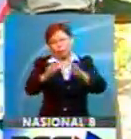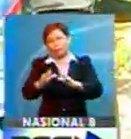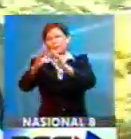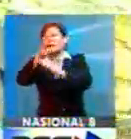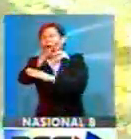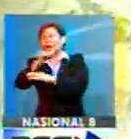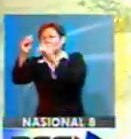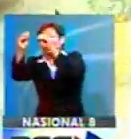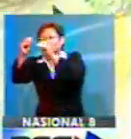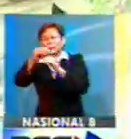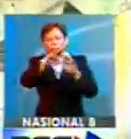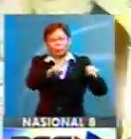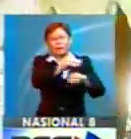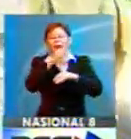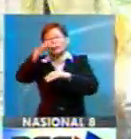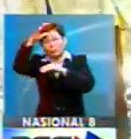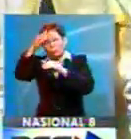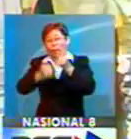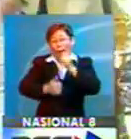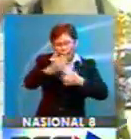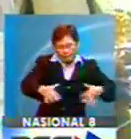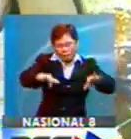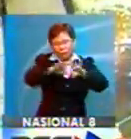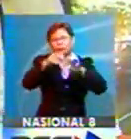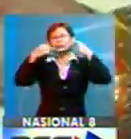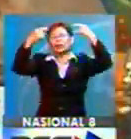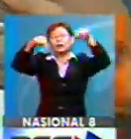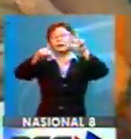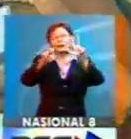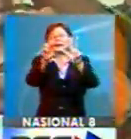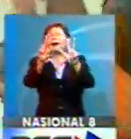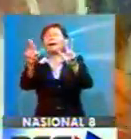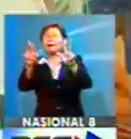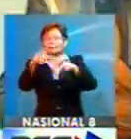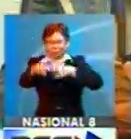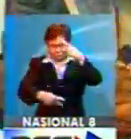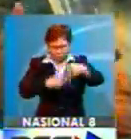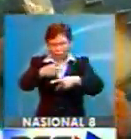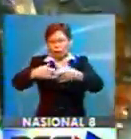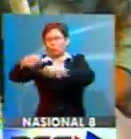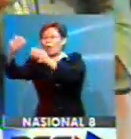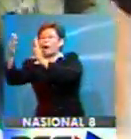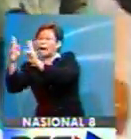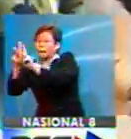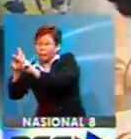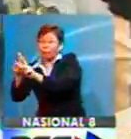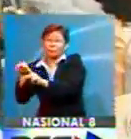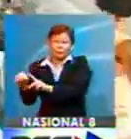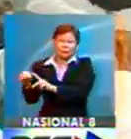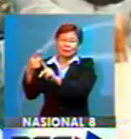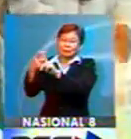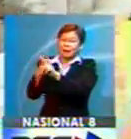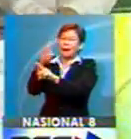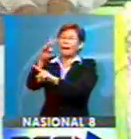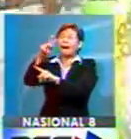bapa amat penting dalam menjayakan program 3R. Meskipun berada di luar bandar, SJKC Cicih dari Air